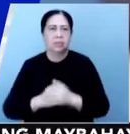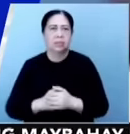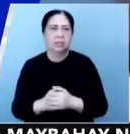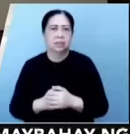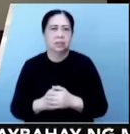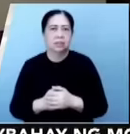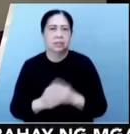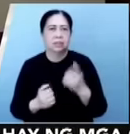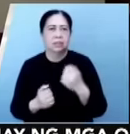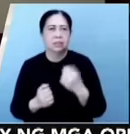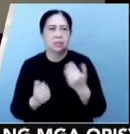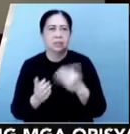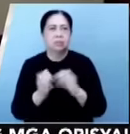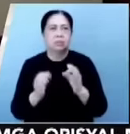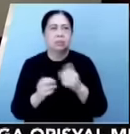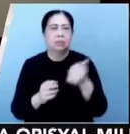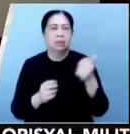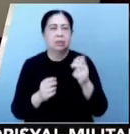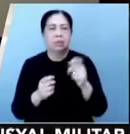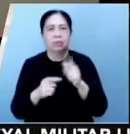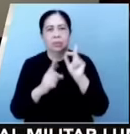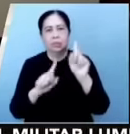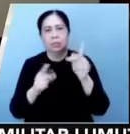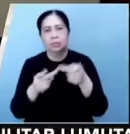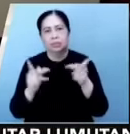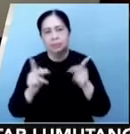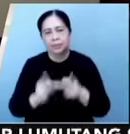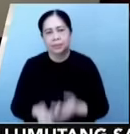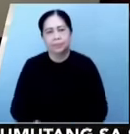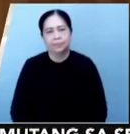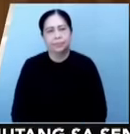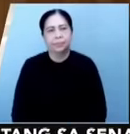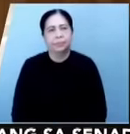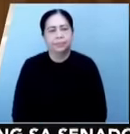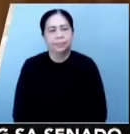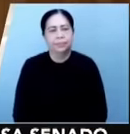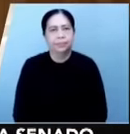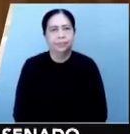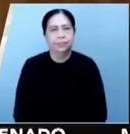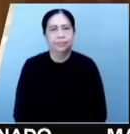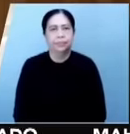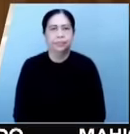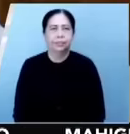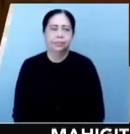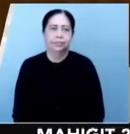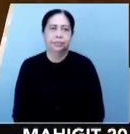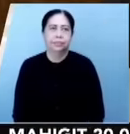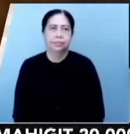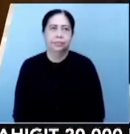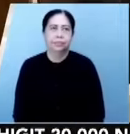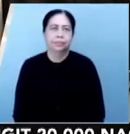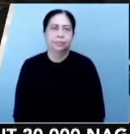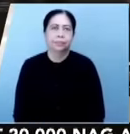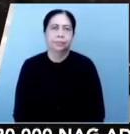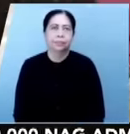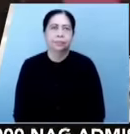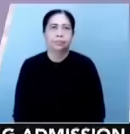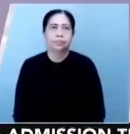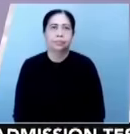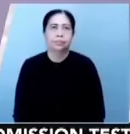man ka namon. Para sa GMA Integrated News, Tina Panganiban Perez, nakatutok, 24 oras.